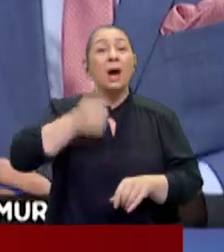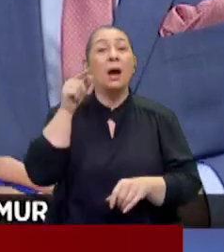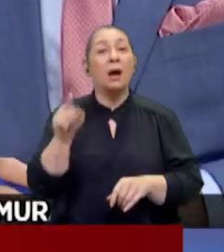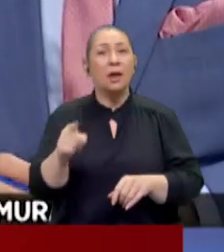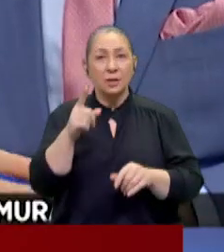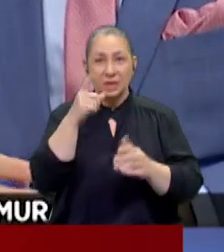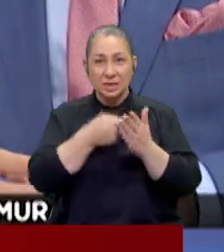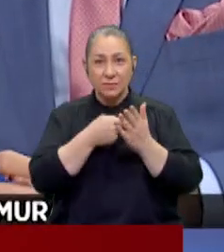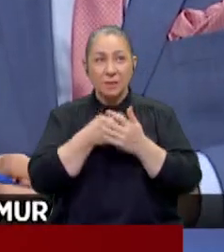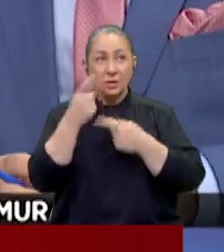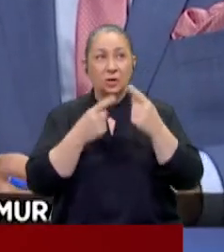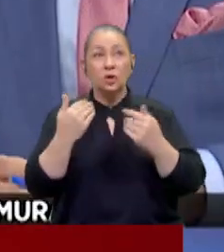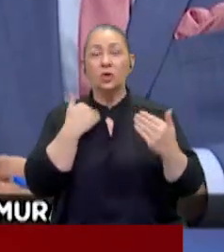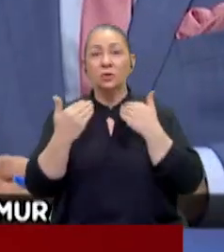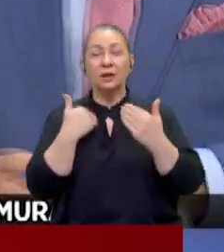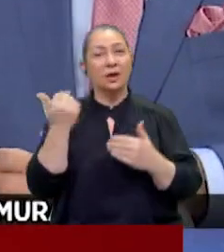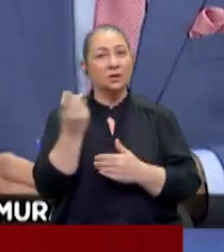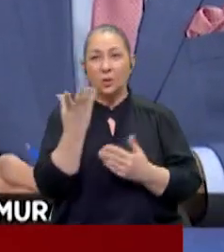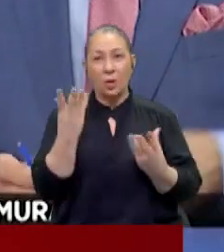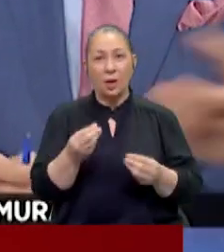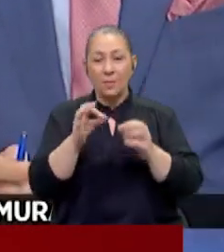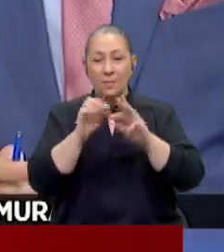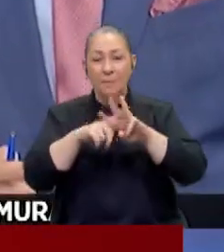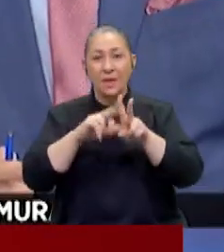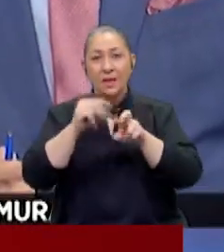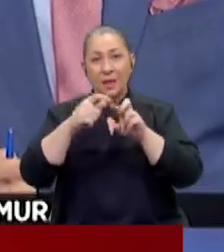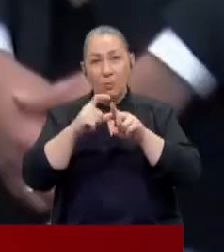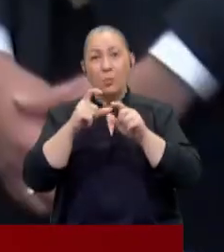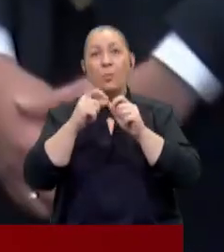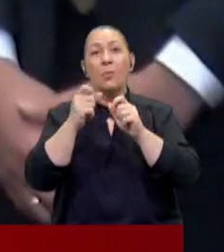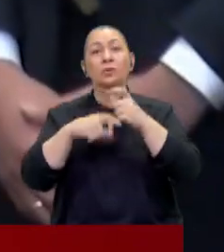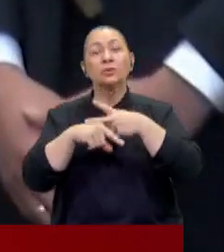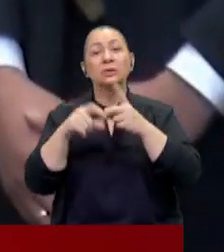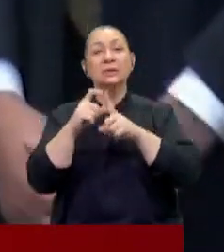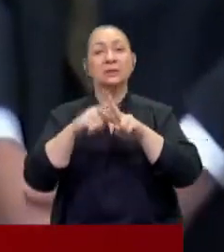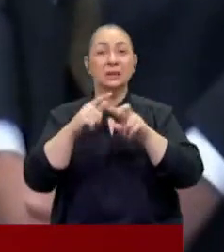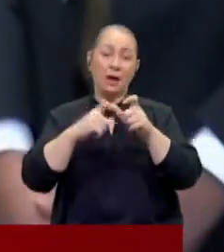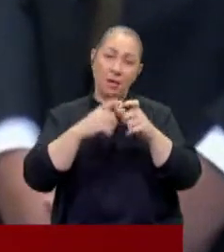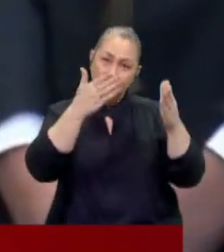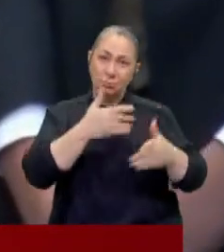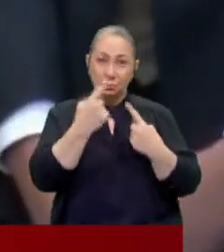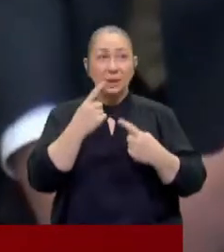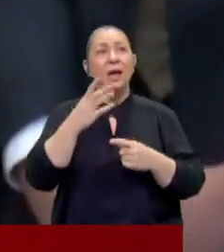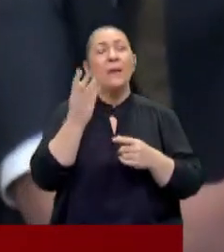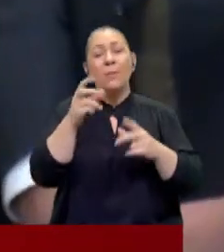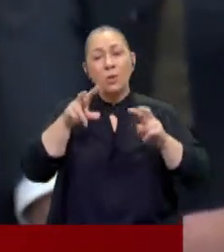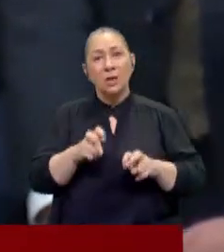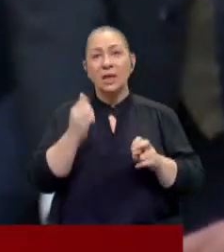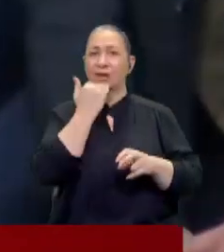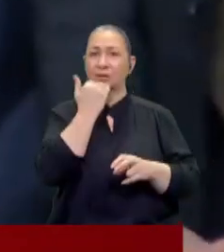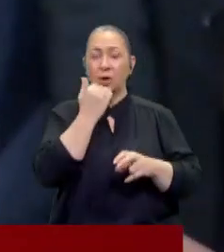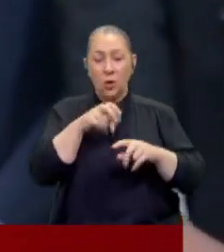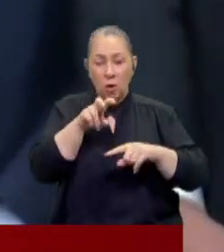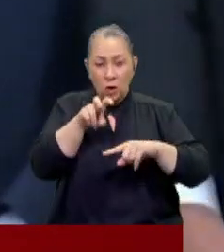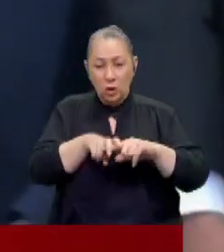bir isimden mi bahsediyorsun? Yozgat'ta kaç tane olabilir? Bekir Bozdağ'dan bahsediyorum. Elbette her makam geçici. Koltuktan